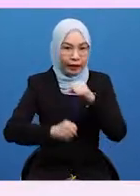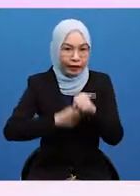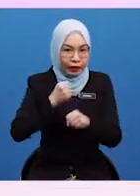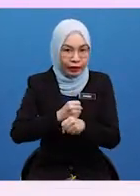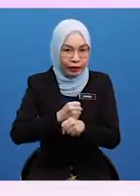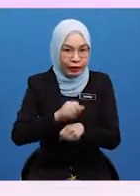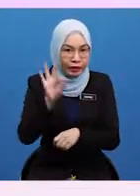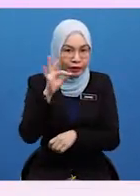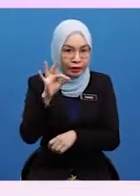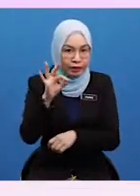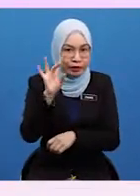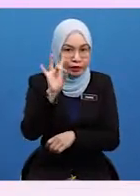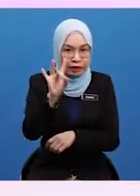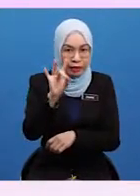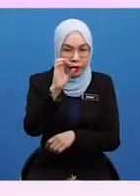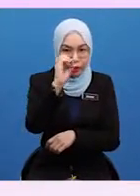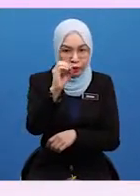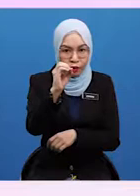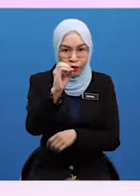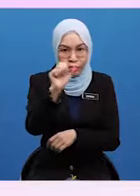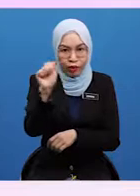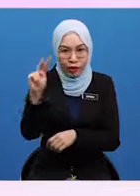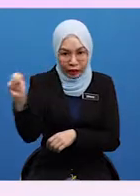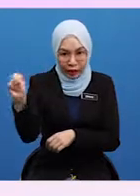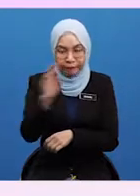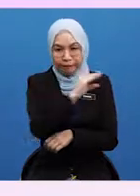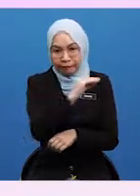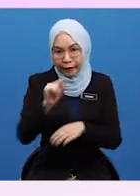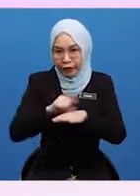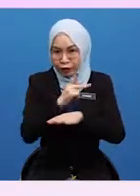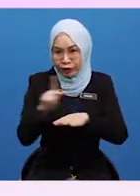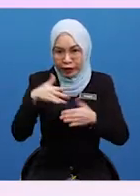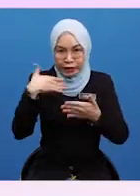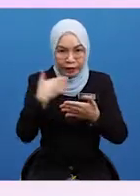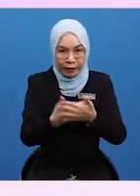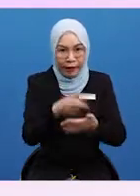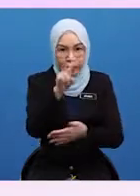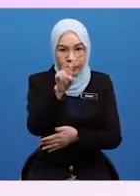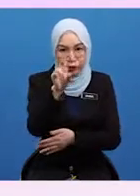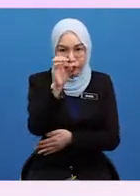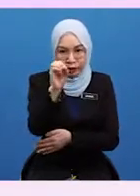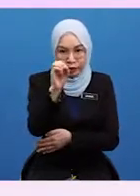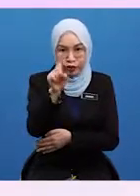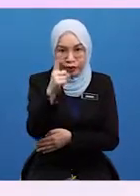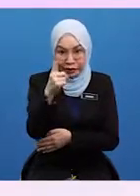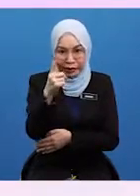tahun 1980 and dance digunakan hingga tahun 2011